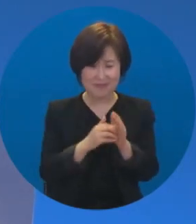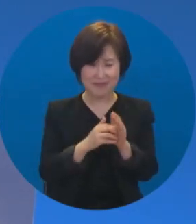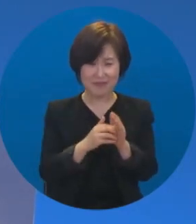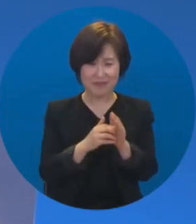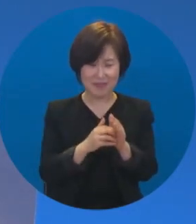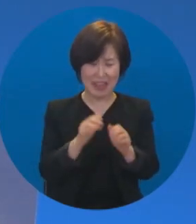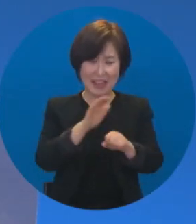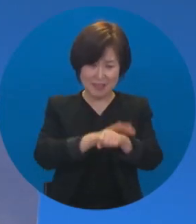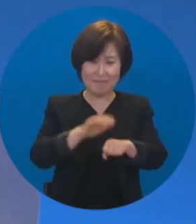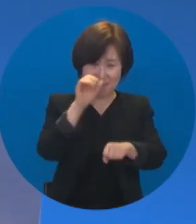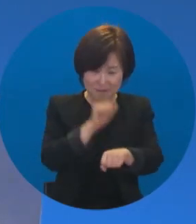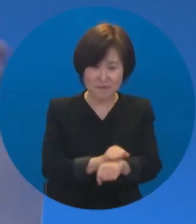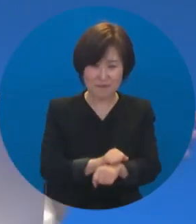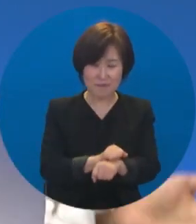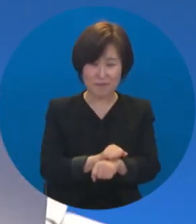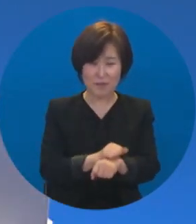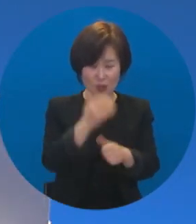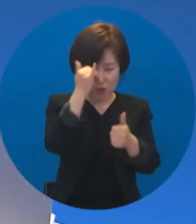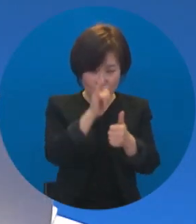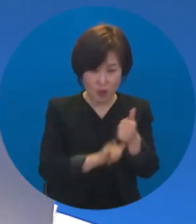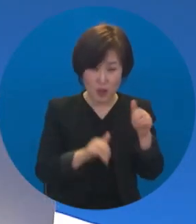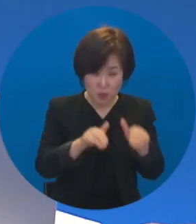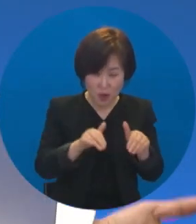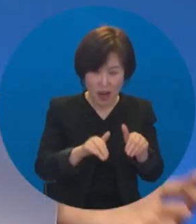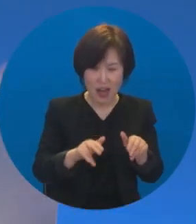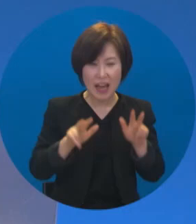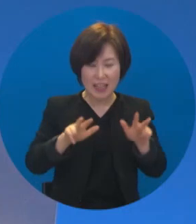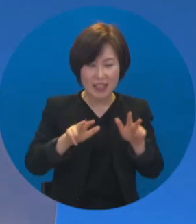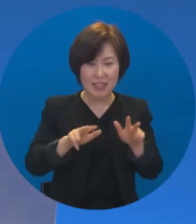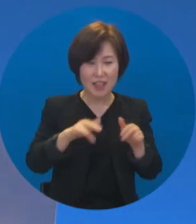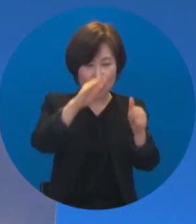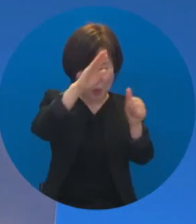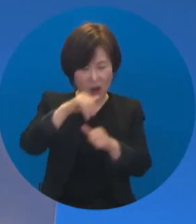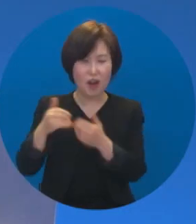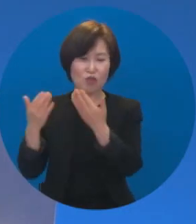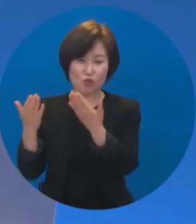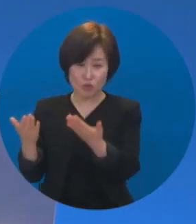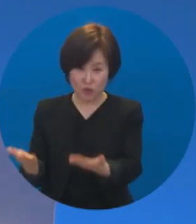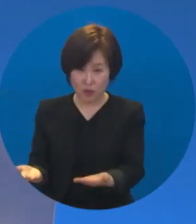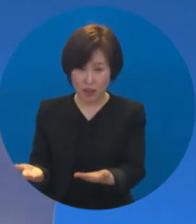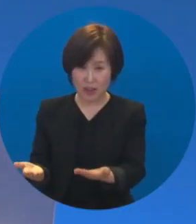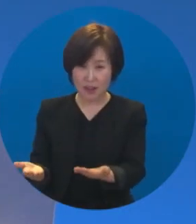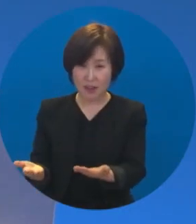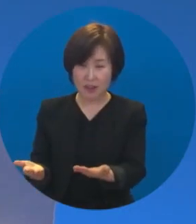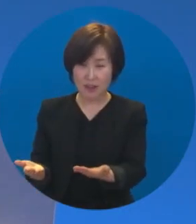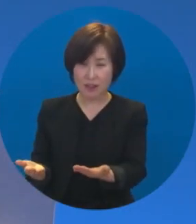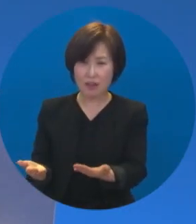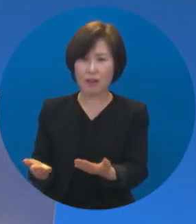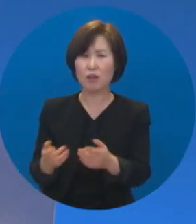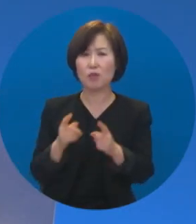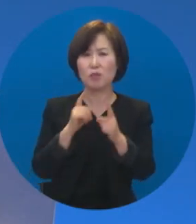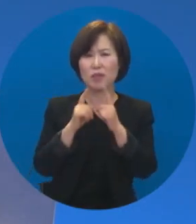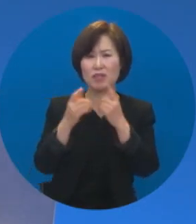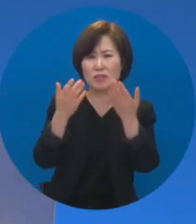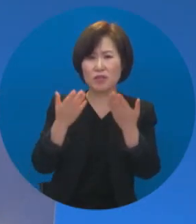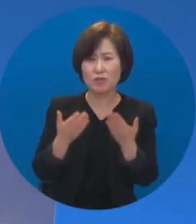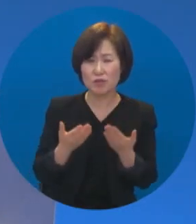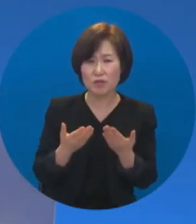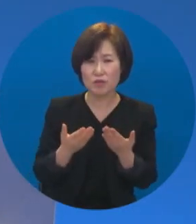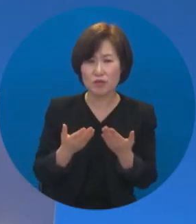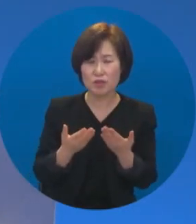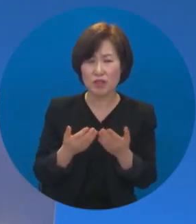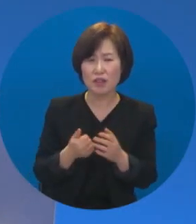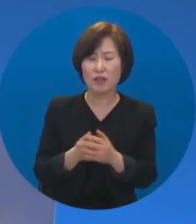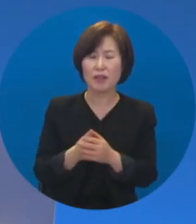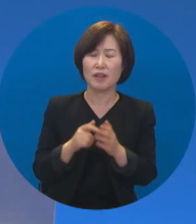잘하였도다. 충성된 종아 이제 내 옆에 와서 쉬어라 하면 우리는 네 하고 가면 돼요. 그렇게 말씀을